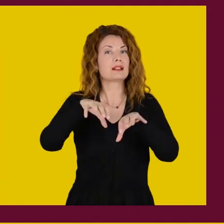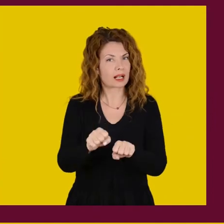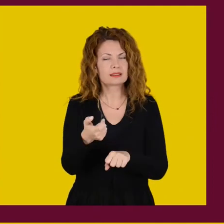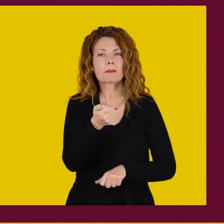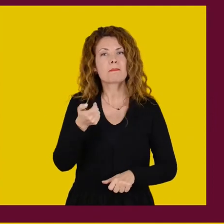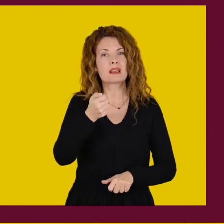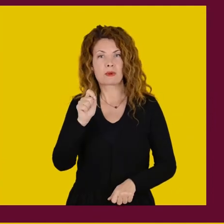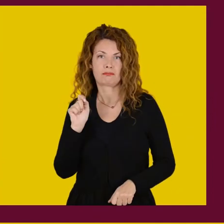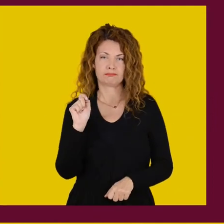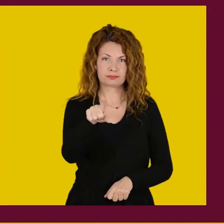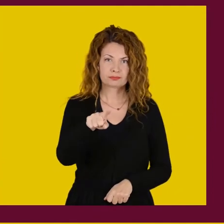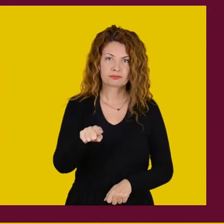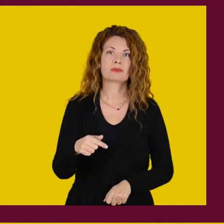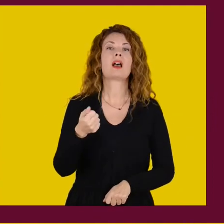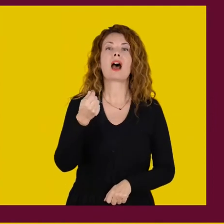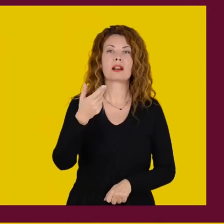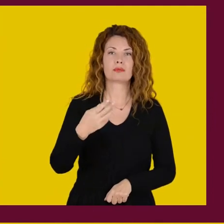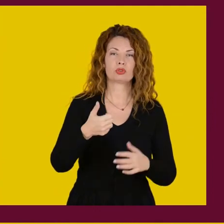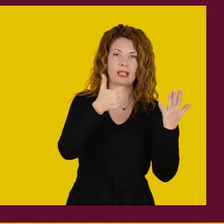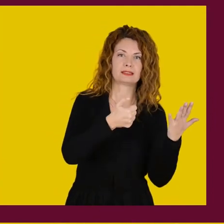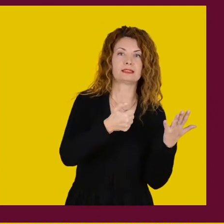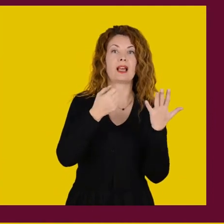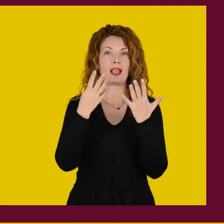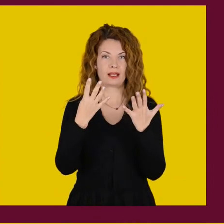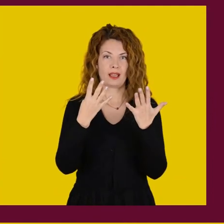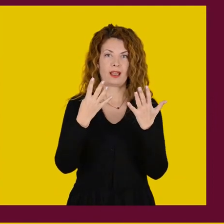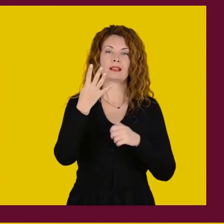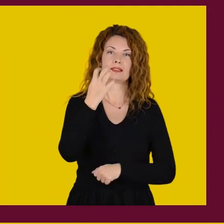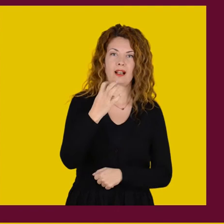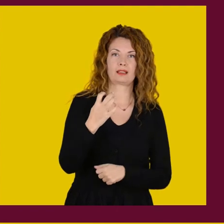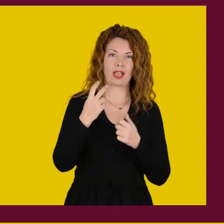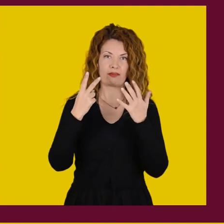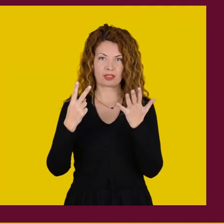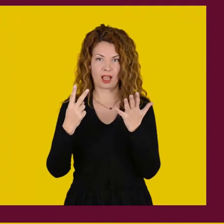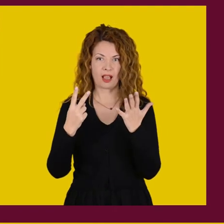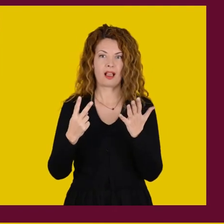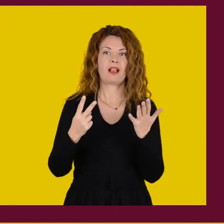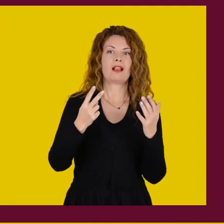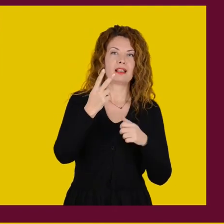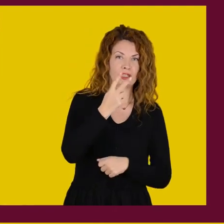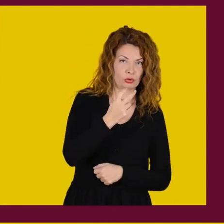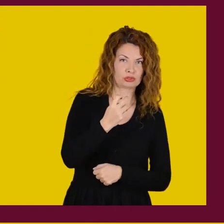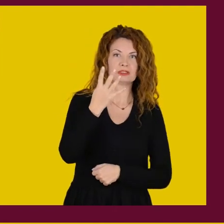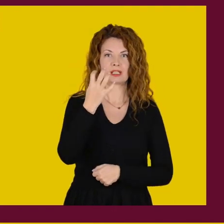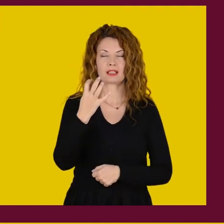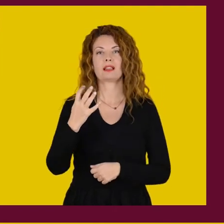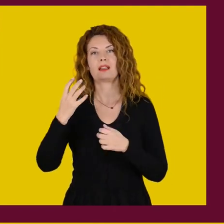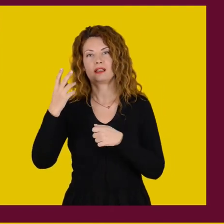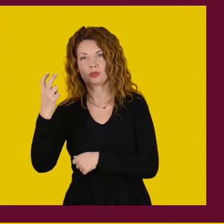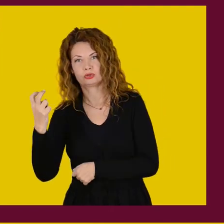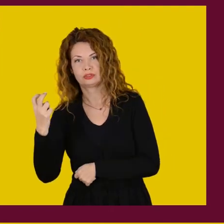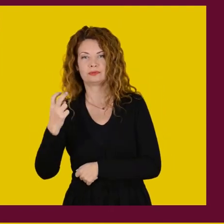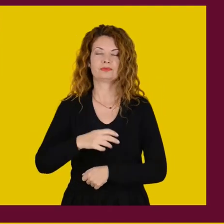Μπορείτε να κάνετε τις κρατήσεις σας με γραπτό μήνυμα στο 69 47 20 40 20. Σας περιμένω.